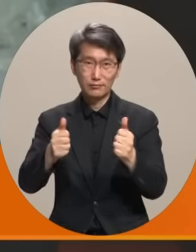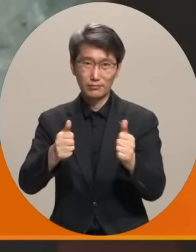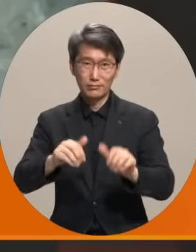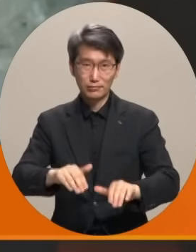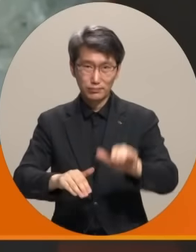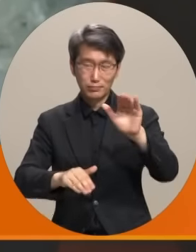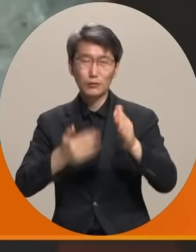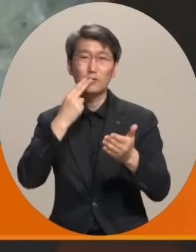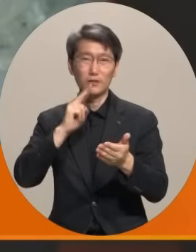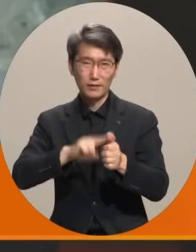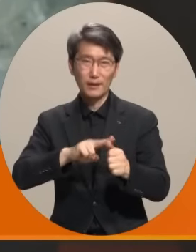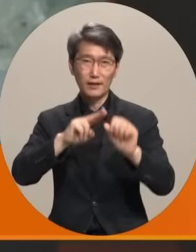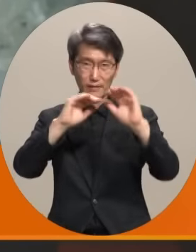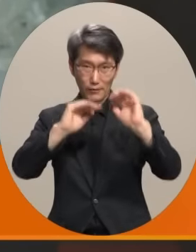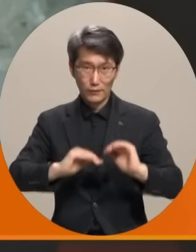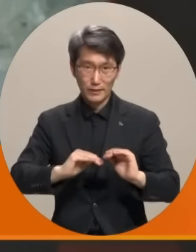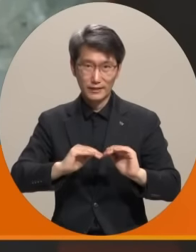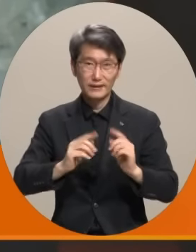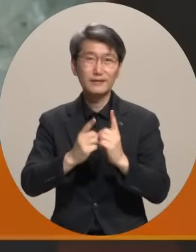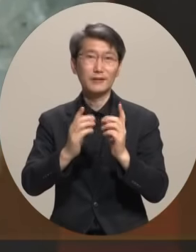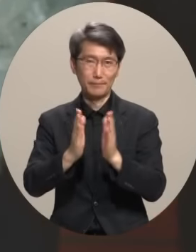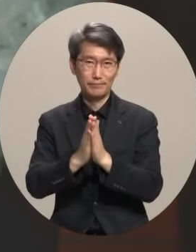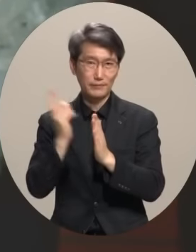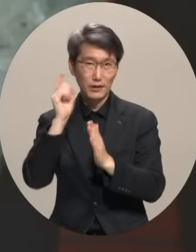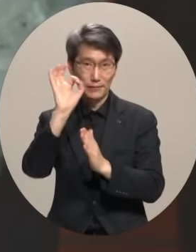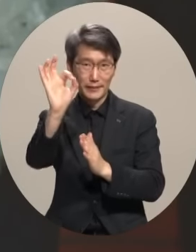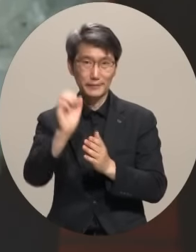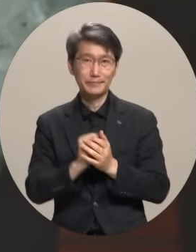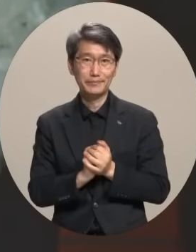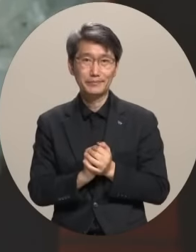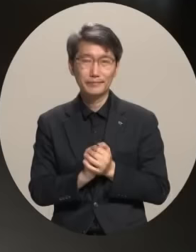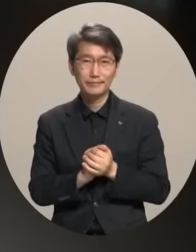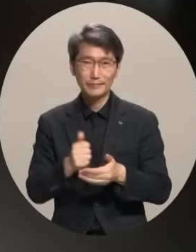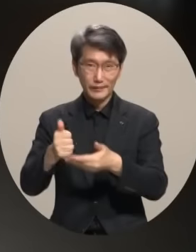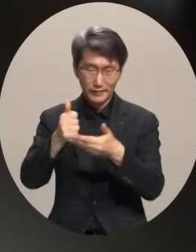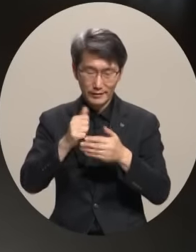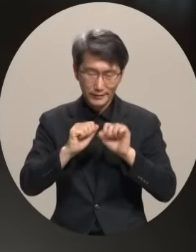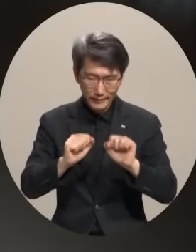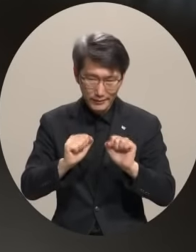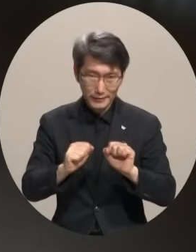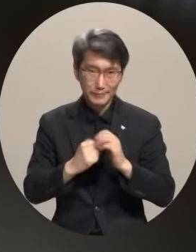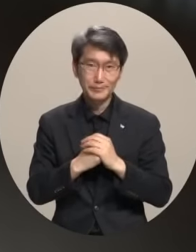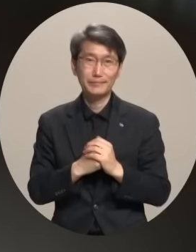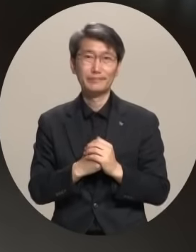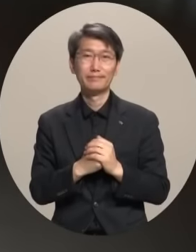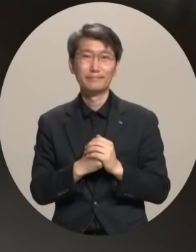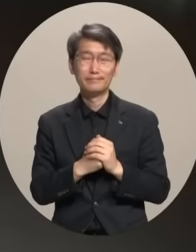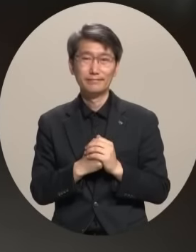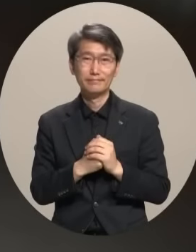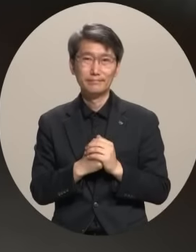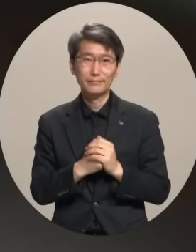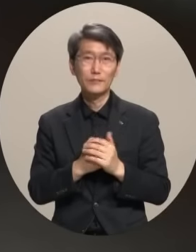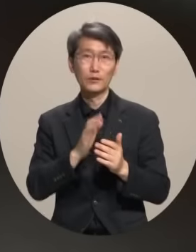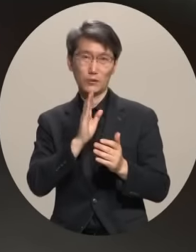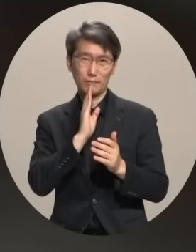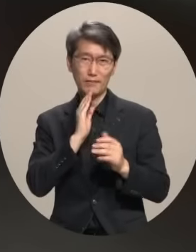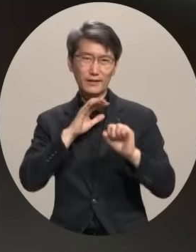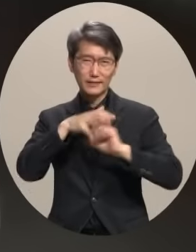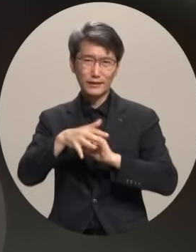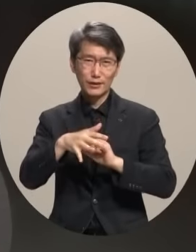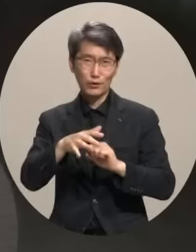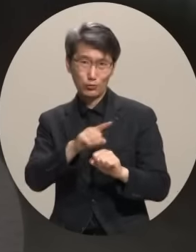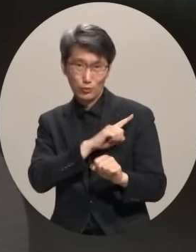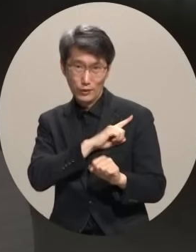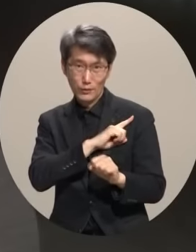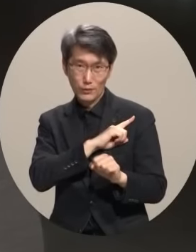발레리노의 도전기를 오늘 스튜디오에서 직접 들어보겠습니다 어서 오세요 안녕하세요네 정말이 세계 최고